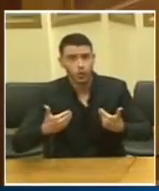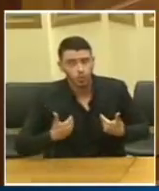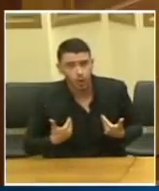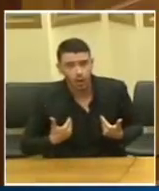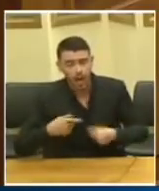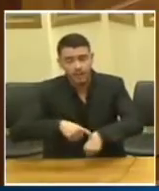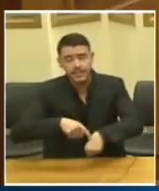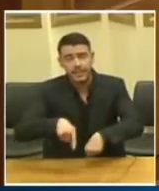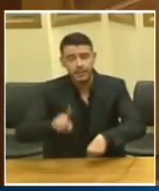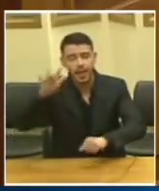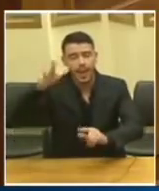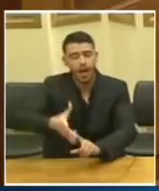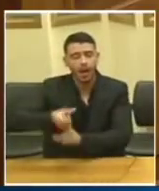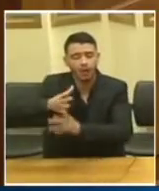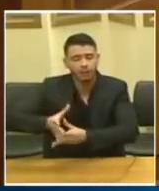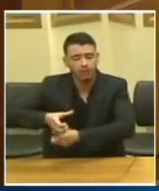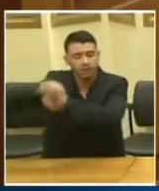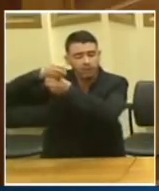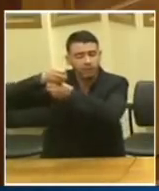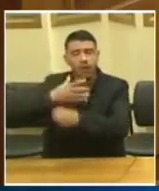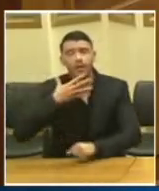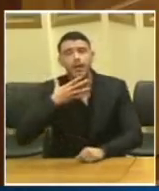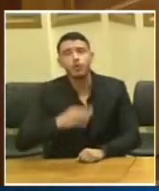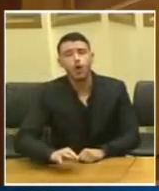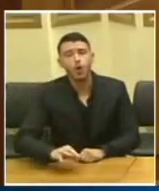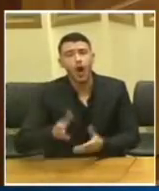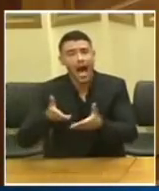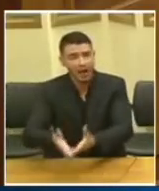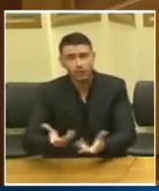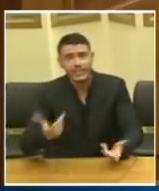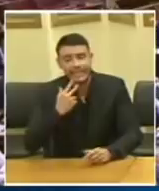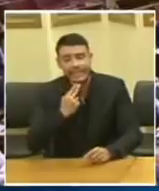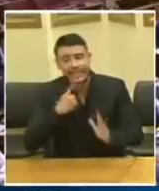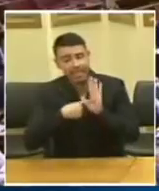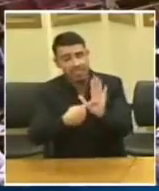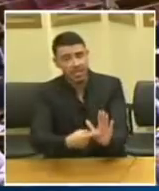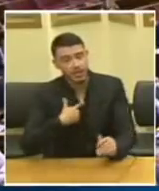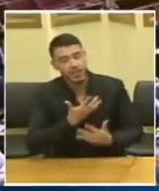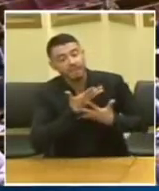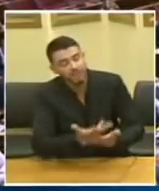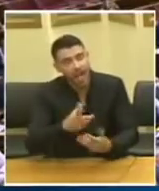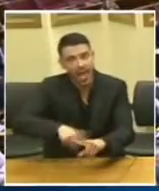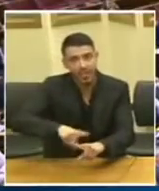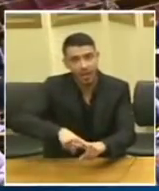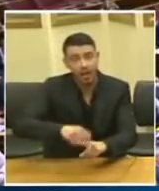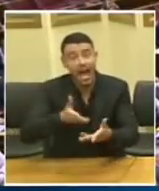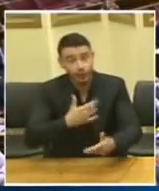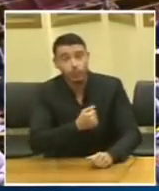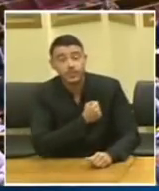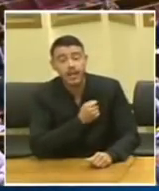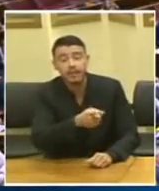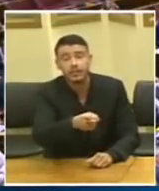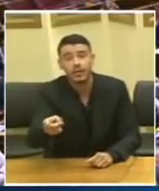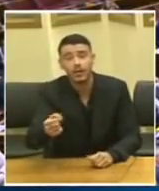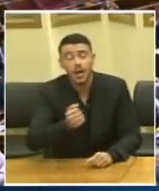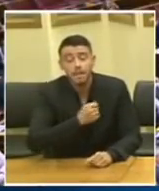ένα αχρίαστο μέτωπο στην εξωτερική μας πολιτική? Είναι πατριωτισμός αυτό? Αν το πιστεύετε, πείτε το στον ελληνικό